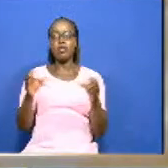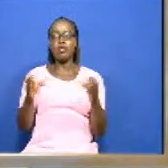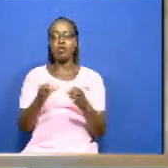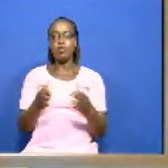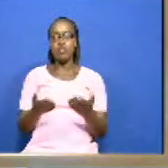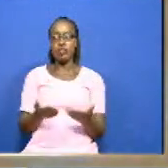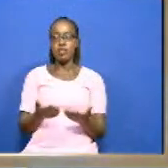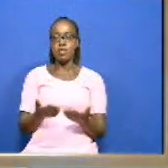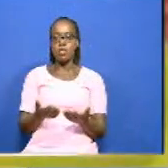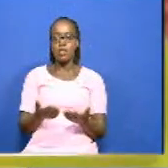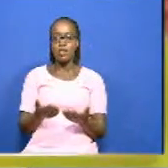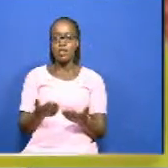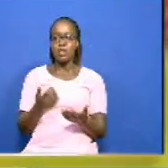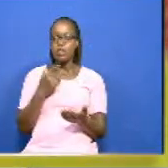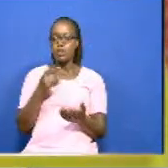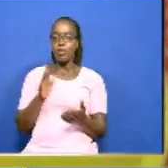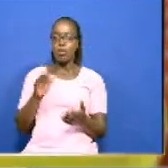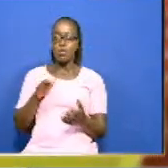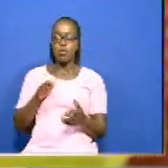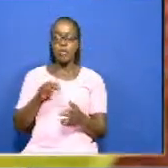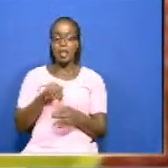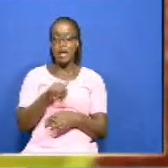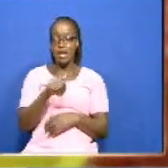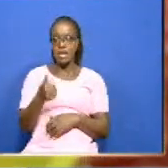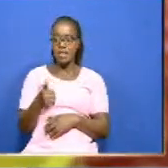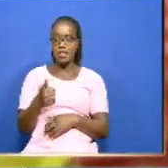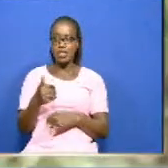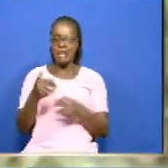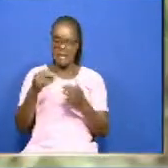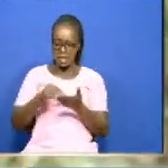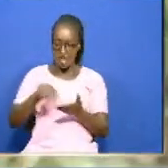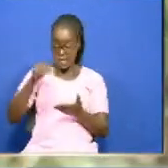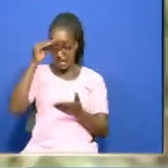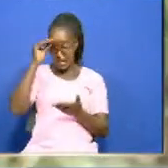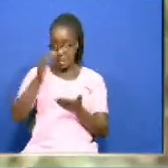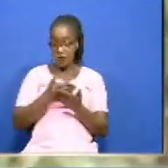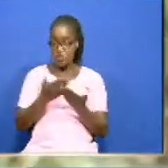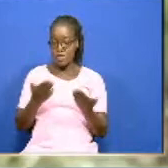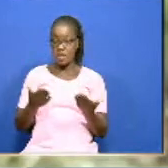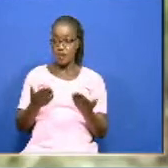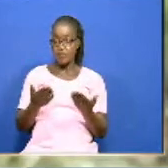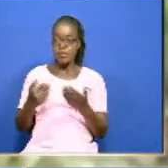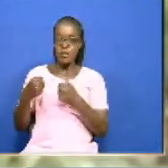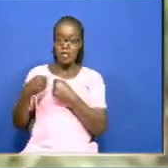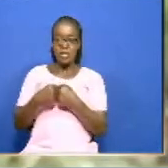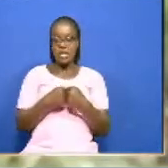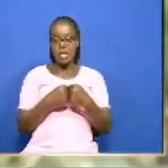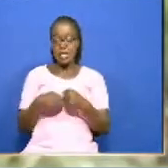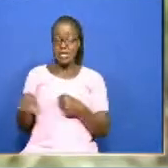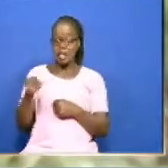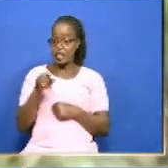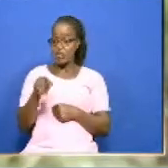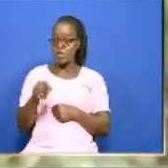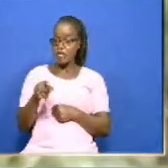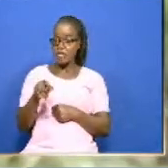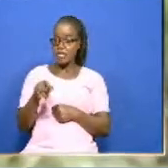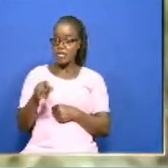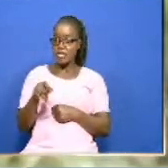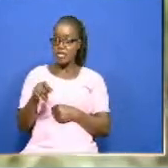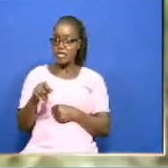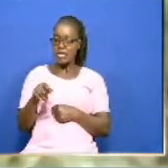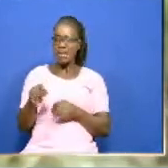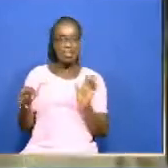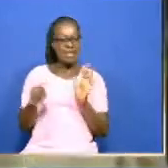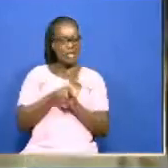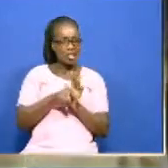Kwa hivyo nataka kuambia wamama wengine wajifunze ile kitu ambayo inaleta challenge kwa area yao, wasiione tu the